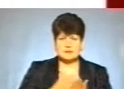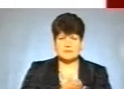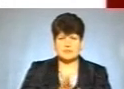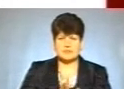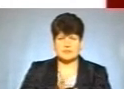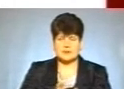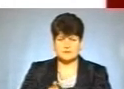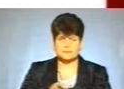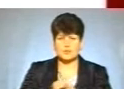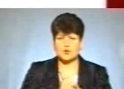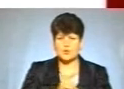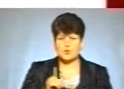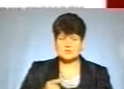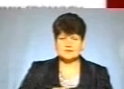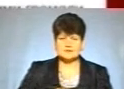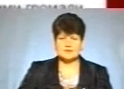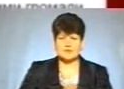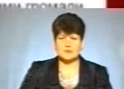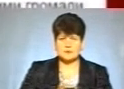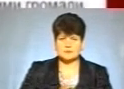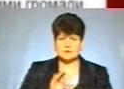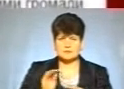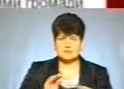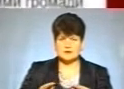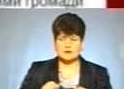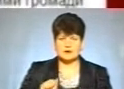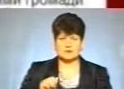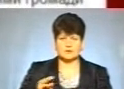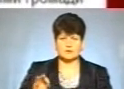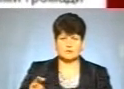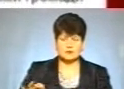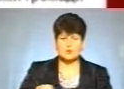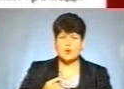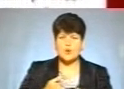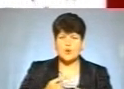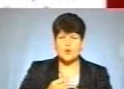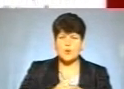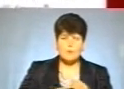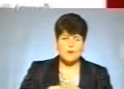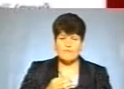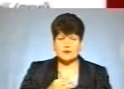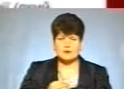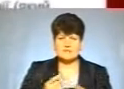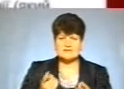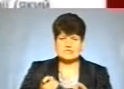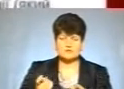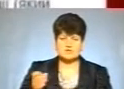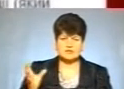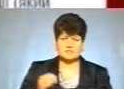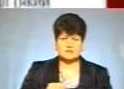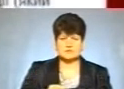напрямками. Кожен з цих напрямків ми розклали на атоми. До обговорення ми залучили всі